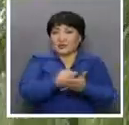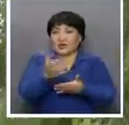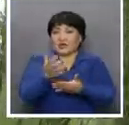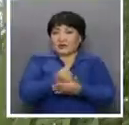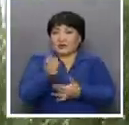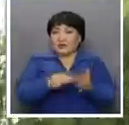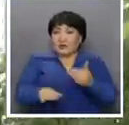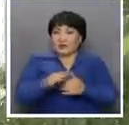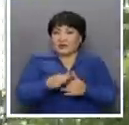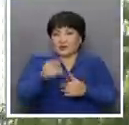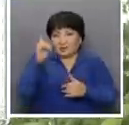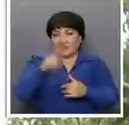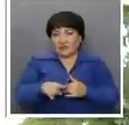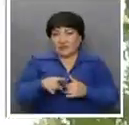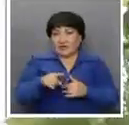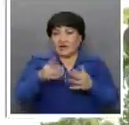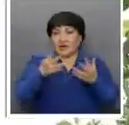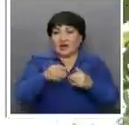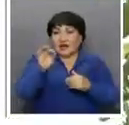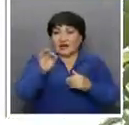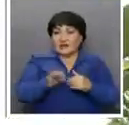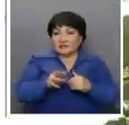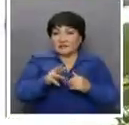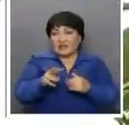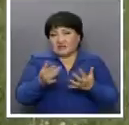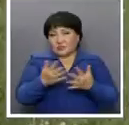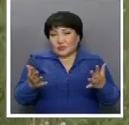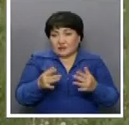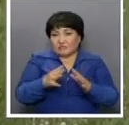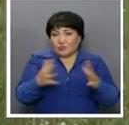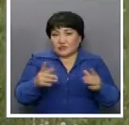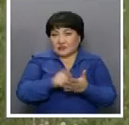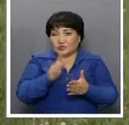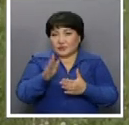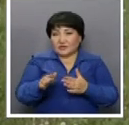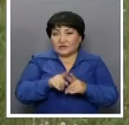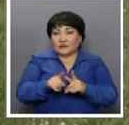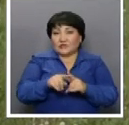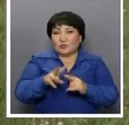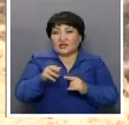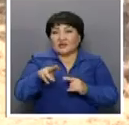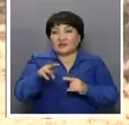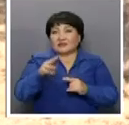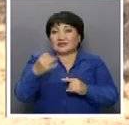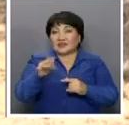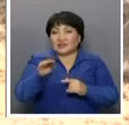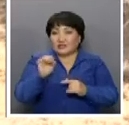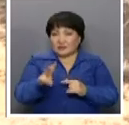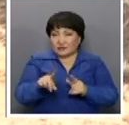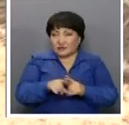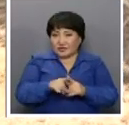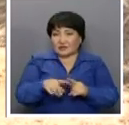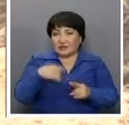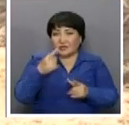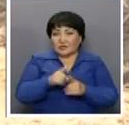бір мөлшерден аспауы тиіс. Ұсыныстың авторы белгілі қоғам қайраткері Мұхтар Тайжан, бұл латифундистерді ауыздықтап